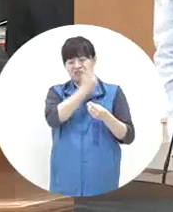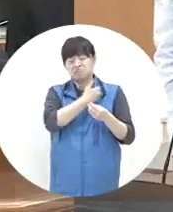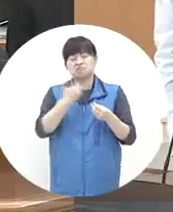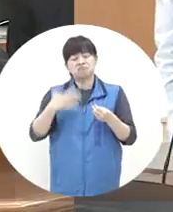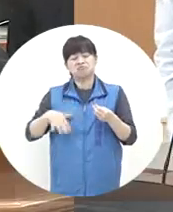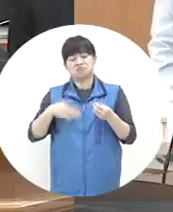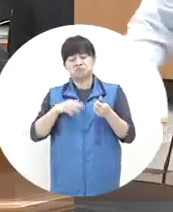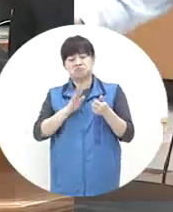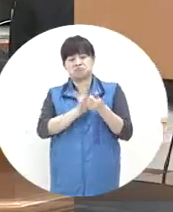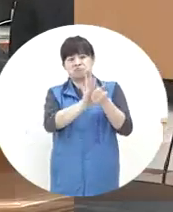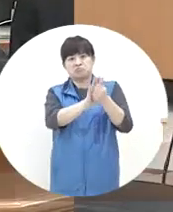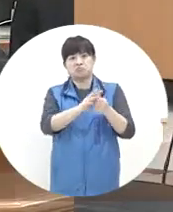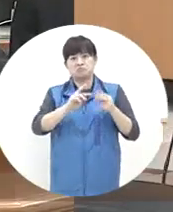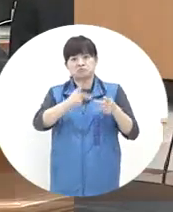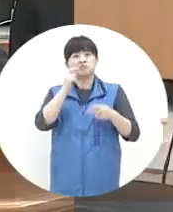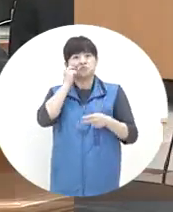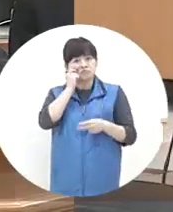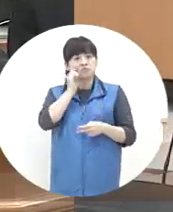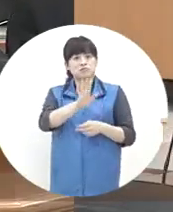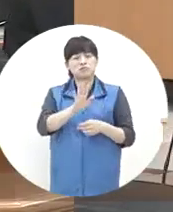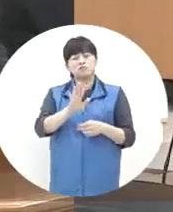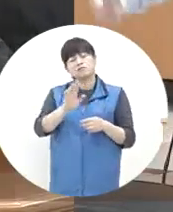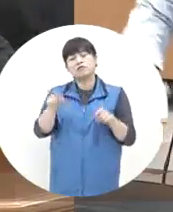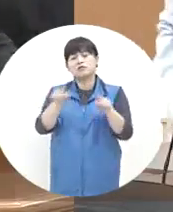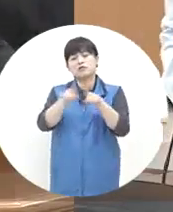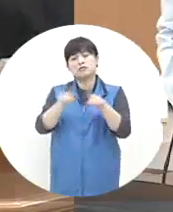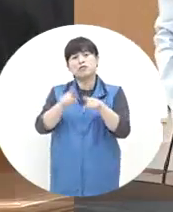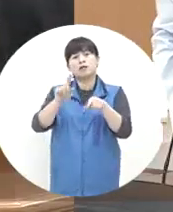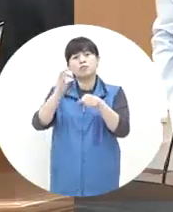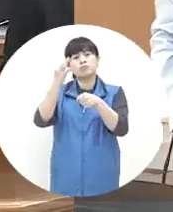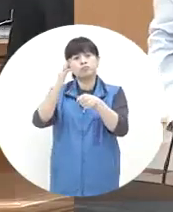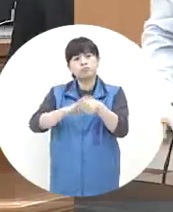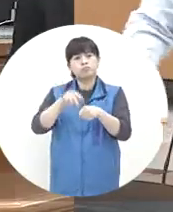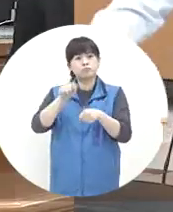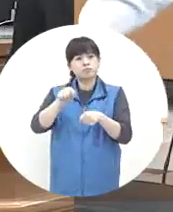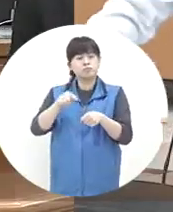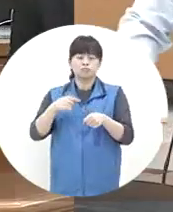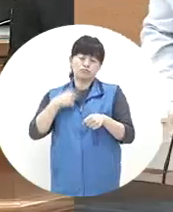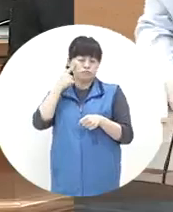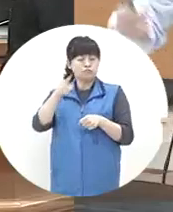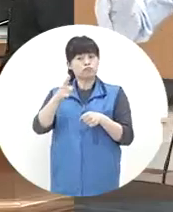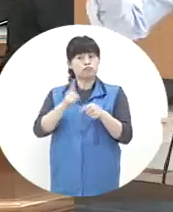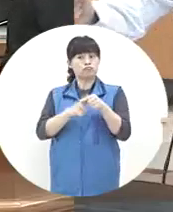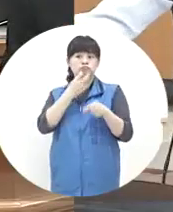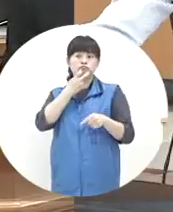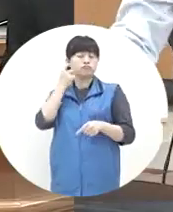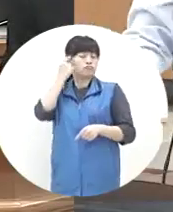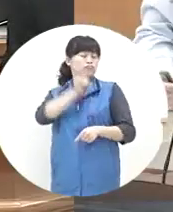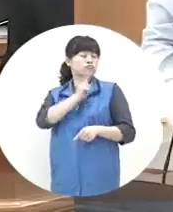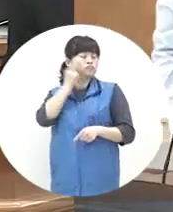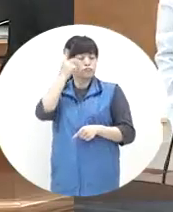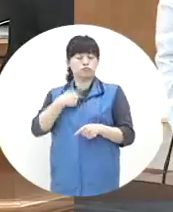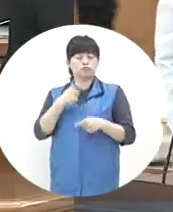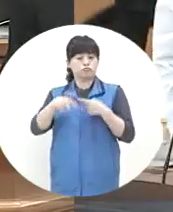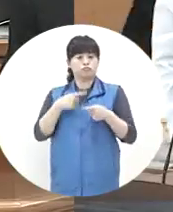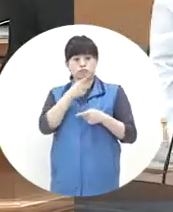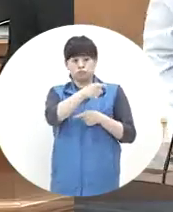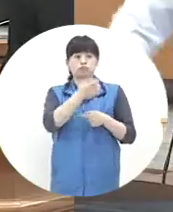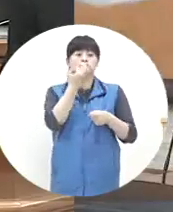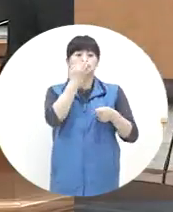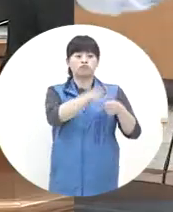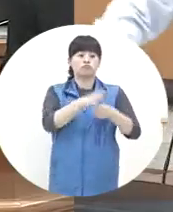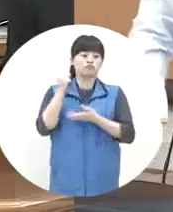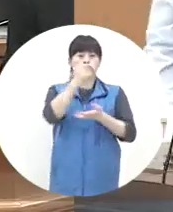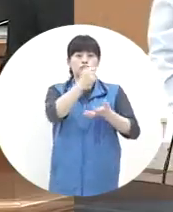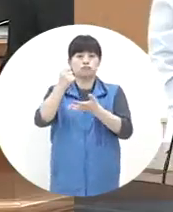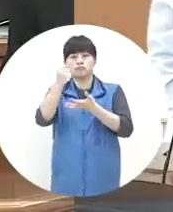起来一定有难度嘛。 它有 难度。那这个一般性的补助款。哦，只要中央觉得说我应该补助你，我就可以补助你。这